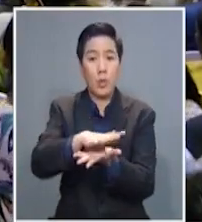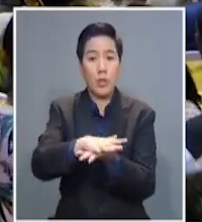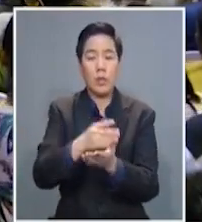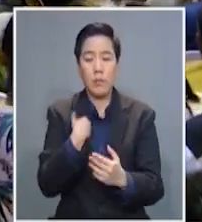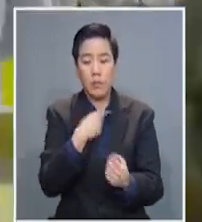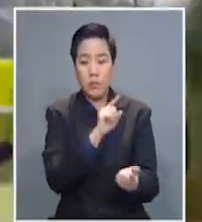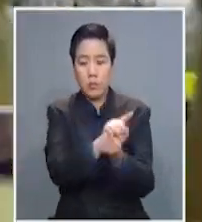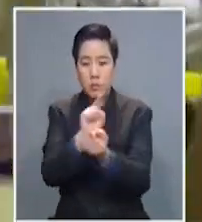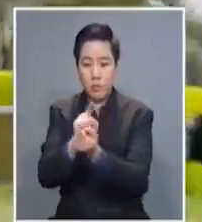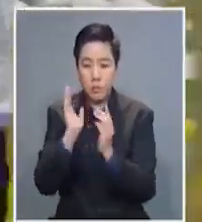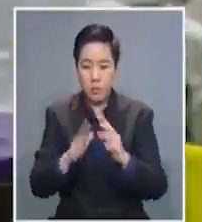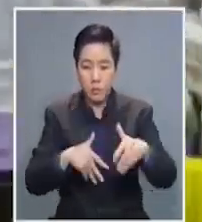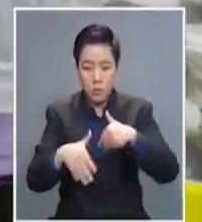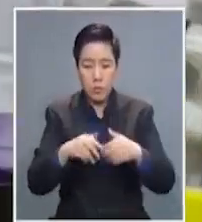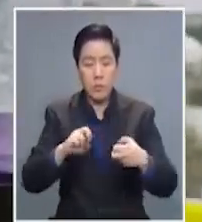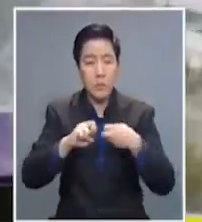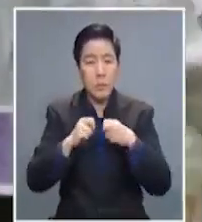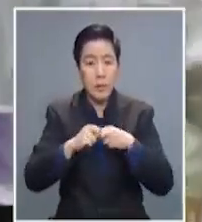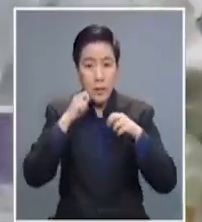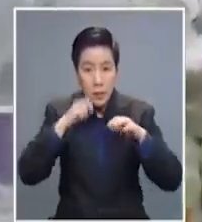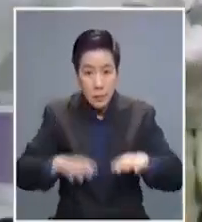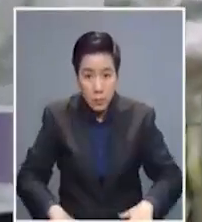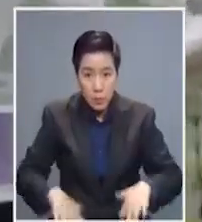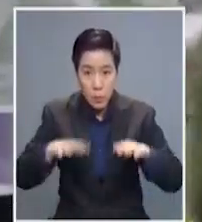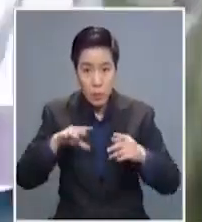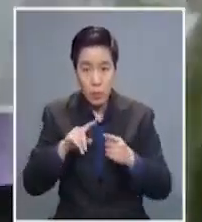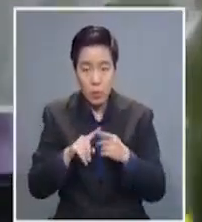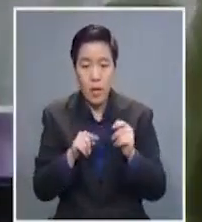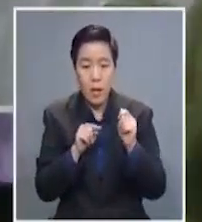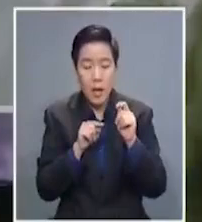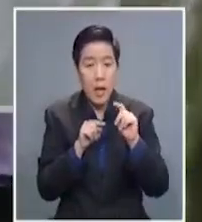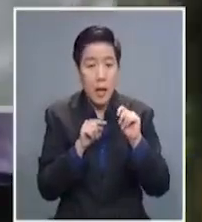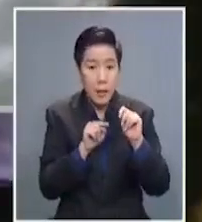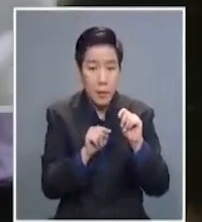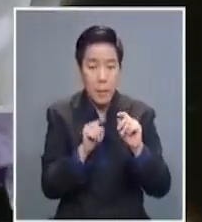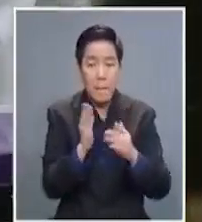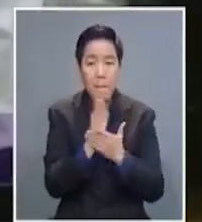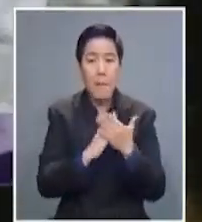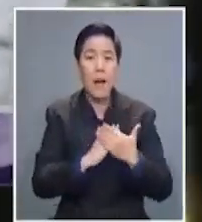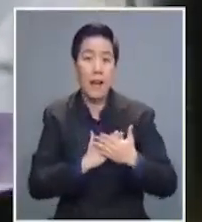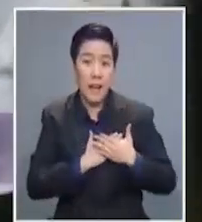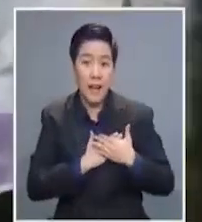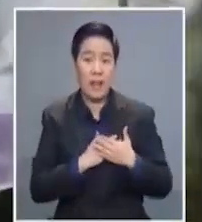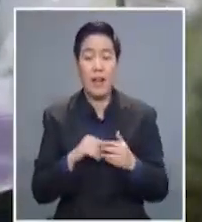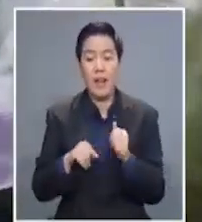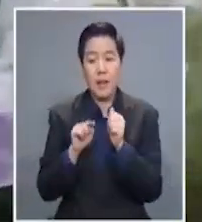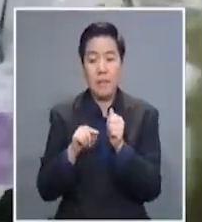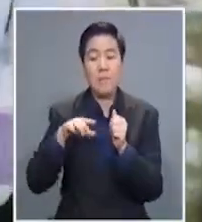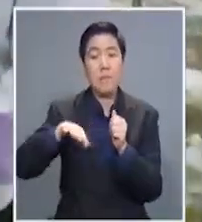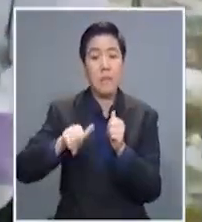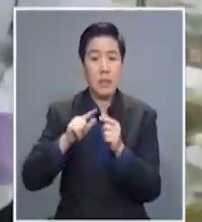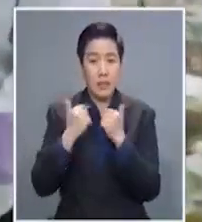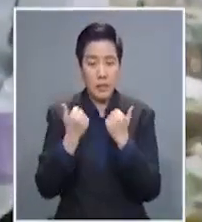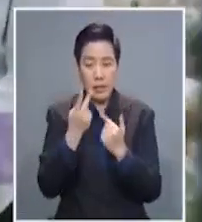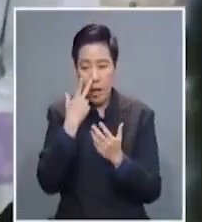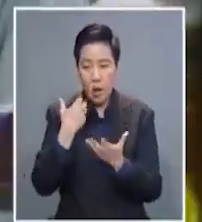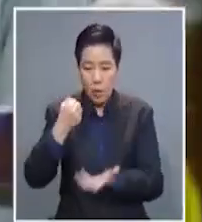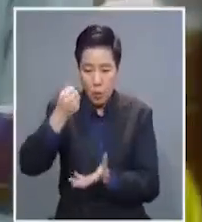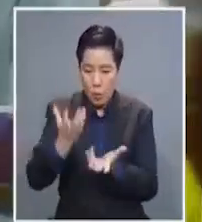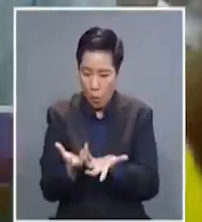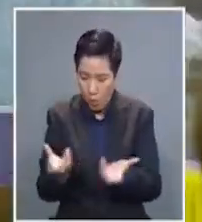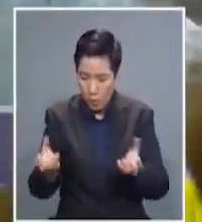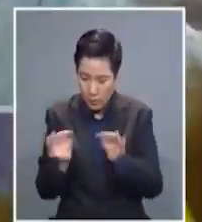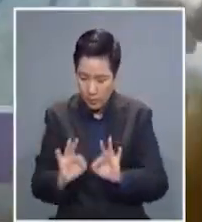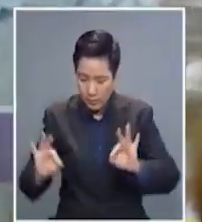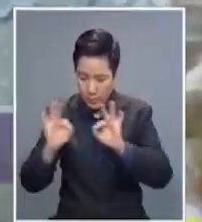พื่อพบกับประชาชนผู้ประสบอุทกภัยน้ำท่วมจากตำบลบางรักอำเภอเมืองตรังจำนวน800ครัวเรือนพร้อมทั้งมอบถุงยังชีพและเงินเยียวยา